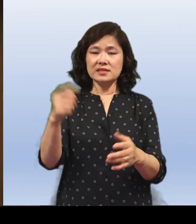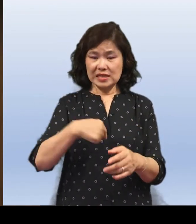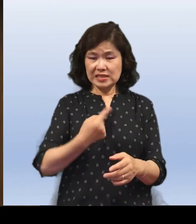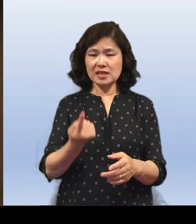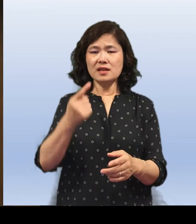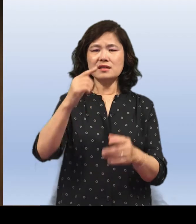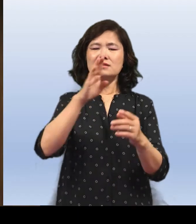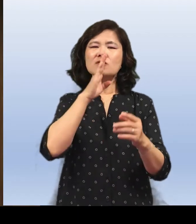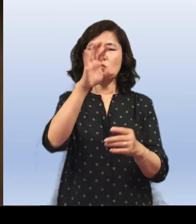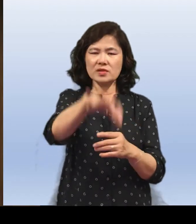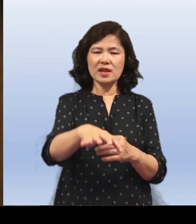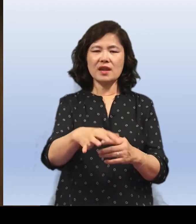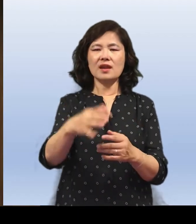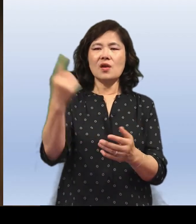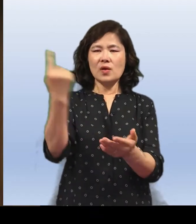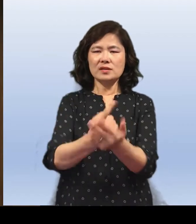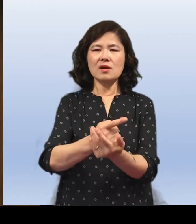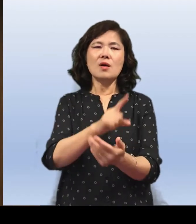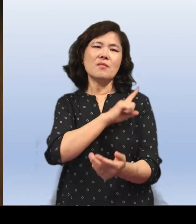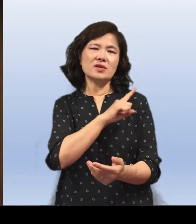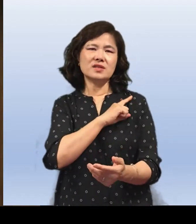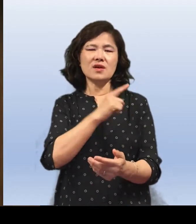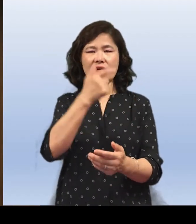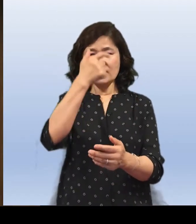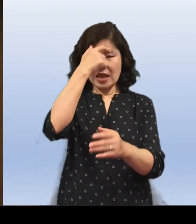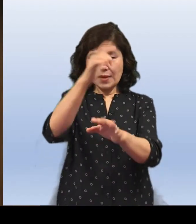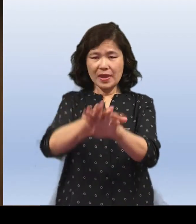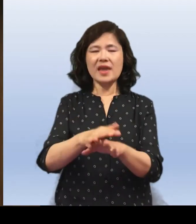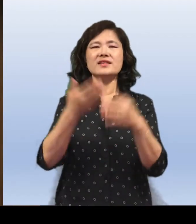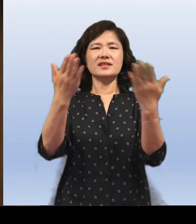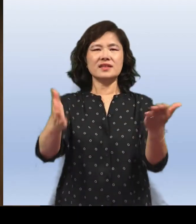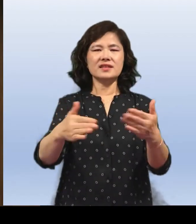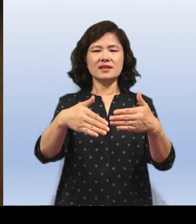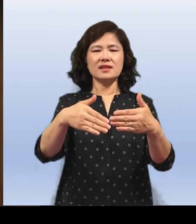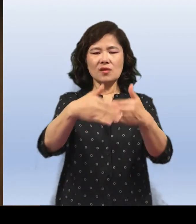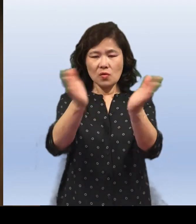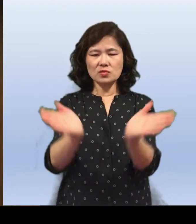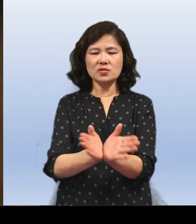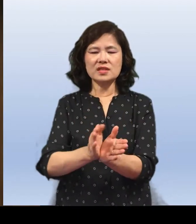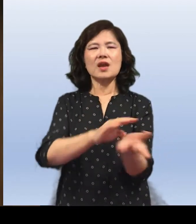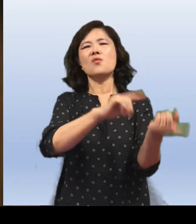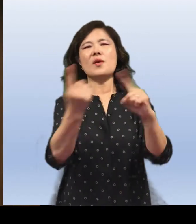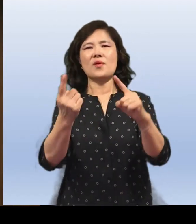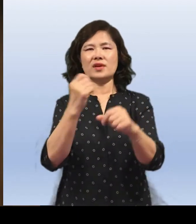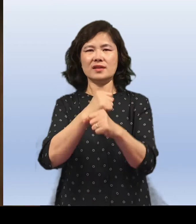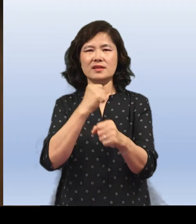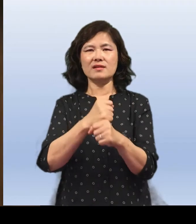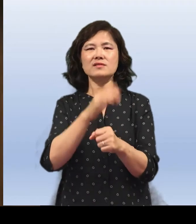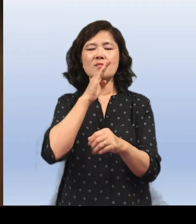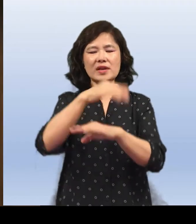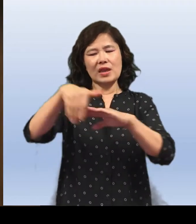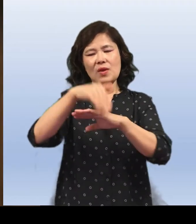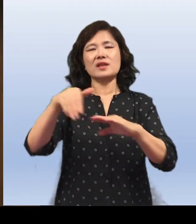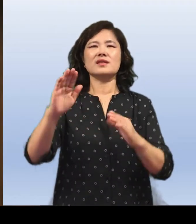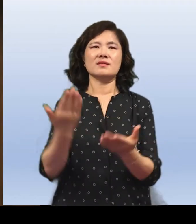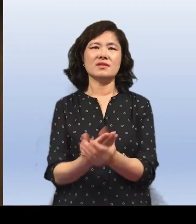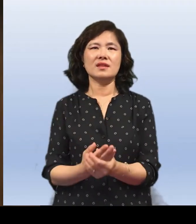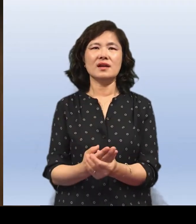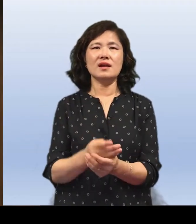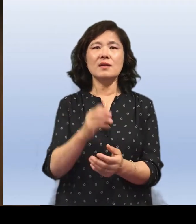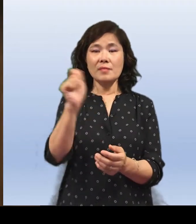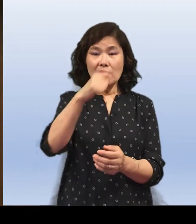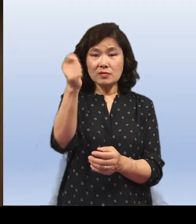통해서 하나님을 예배하는 공동체의 회복을 먼저 꾀했다라는 것을 살펴볼 수 있습니다. 그가